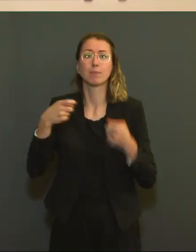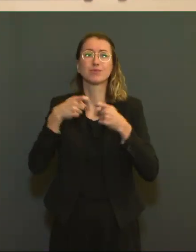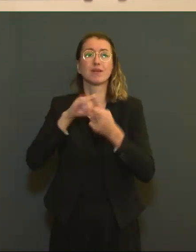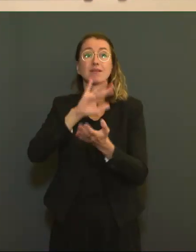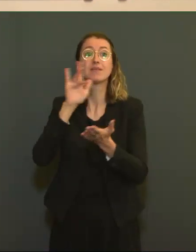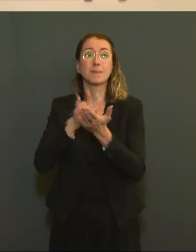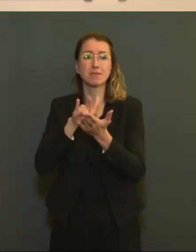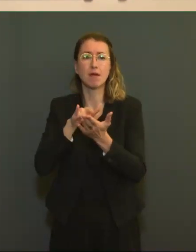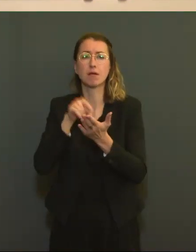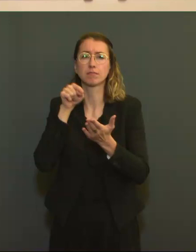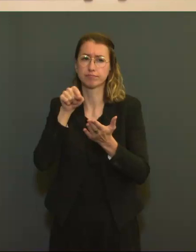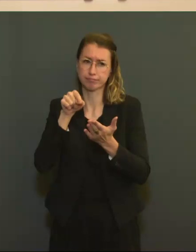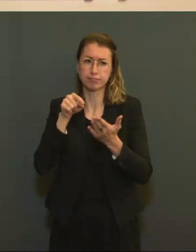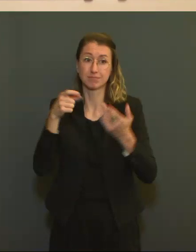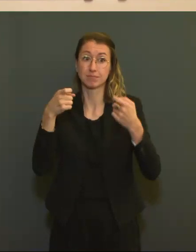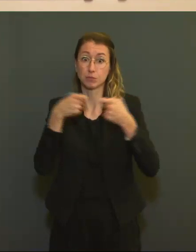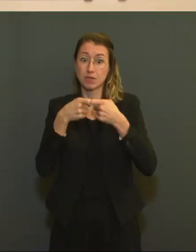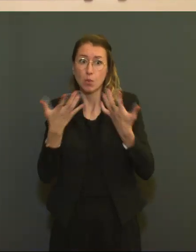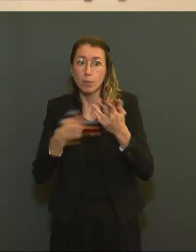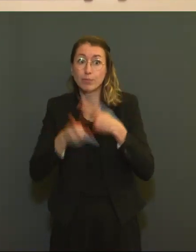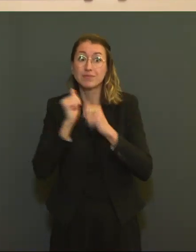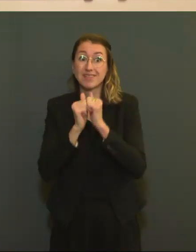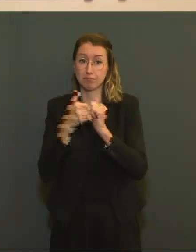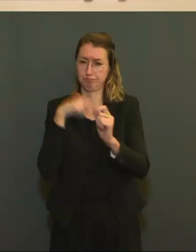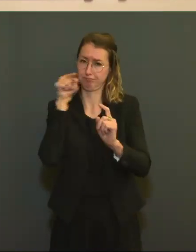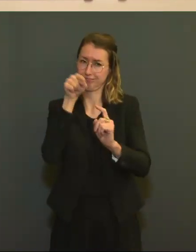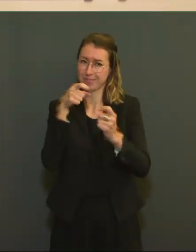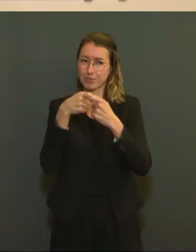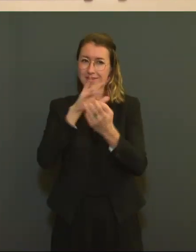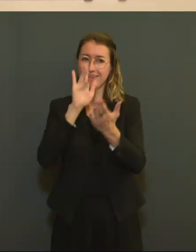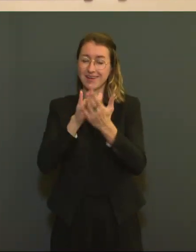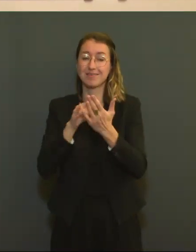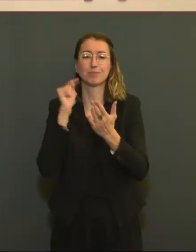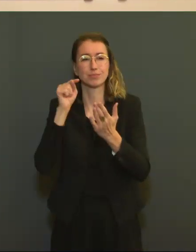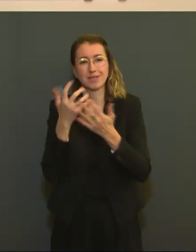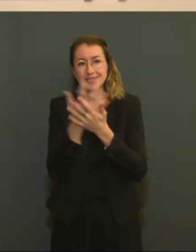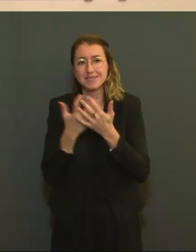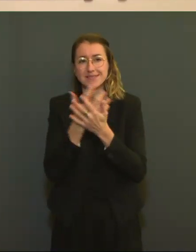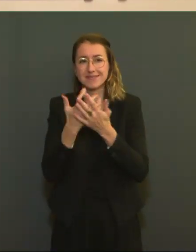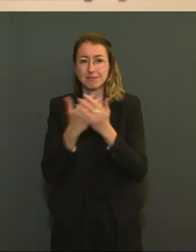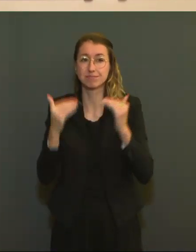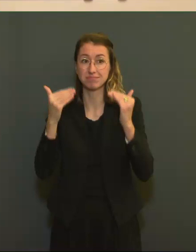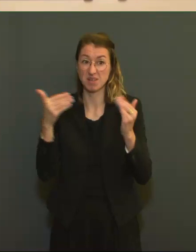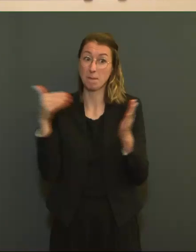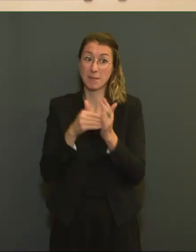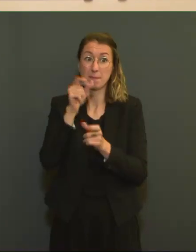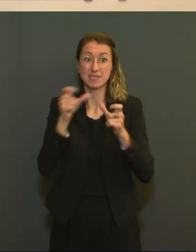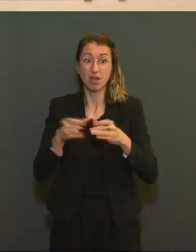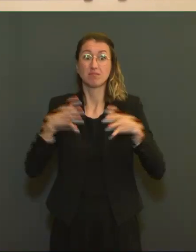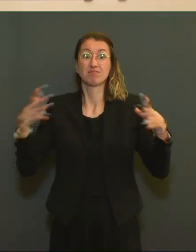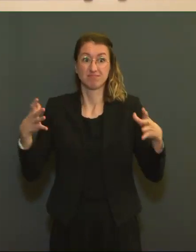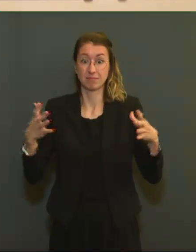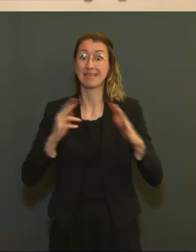pour l'instant le plus grand nombre de tests. On arrive à un chiffre assez impressionnant de 18 tests par 1000 habitants. Ça explique bien